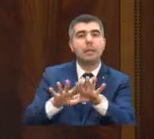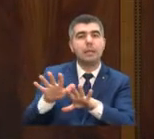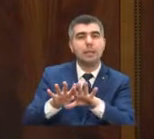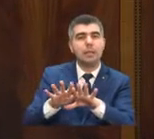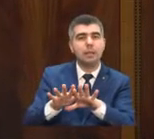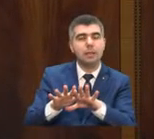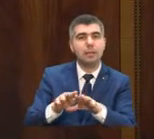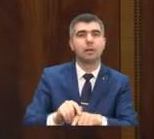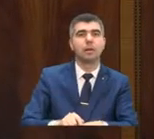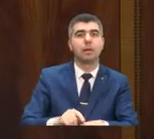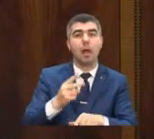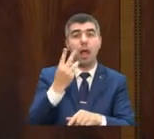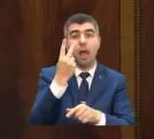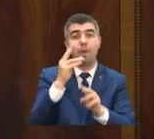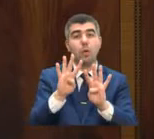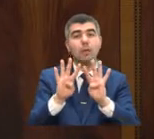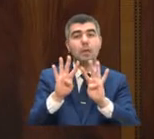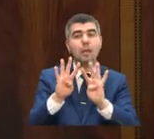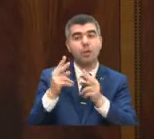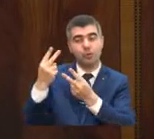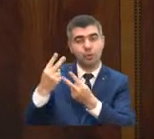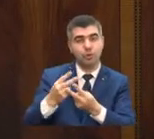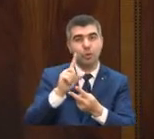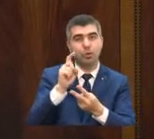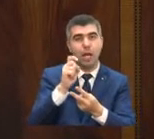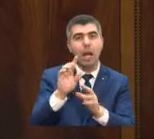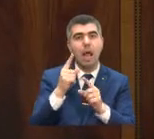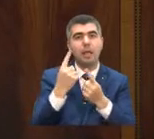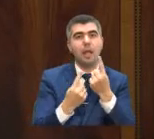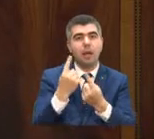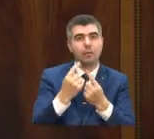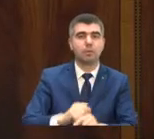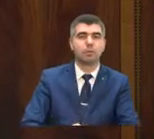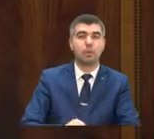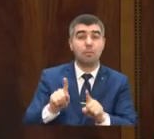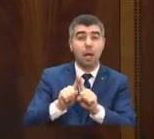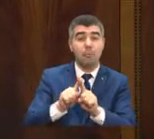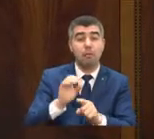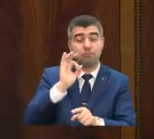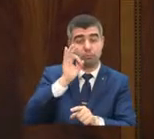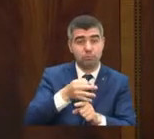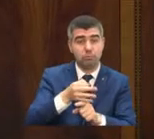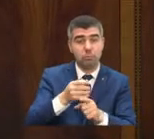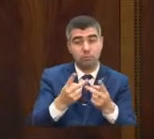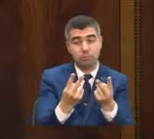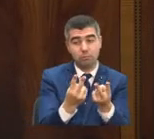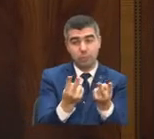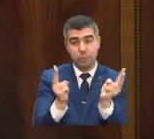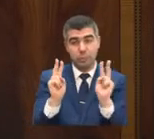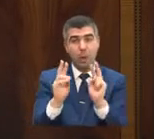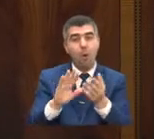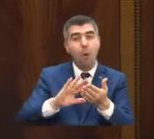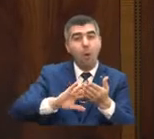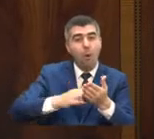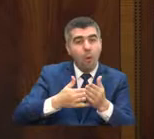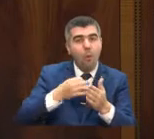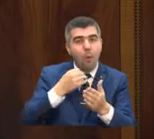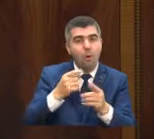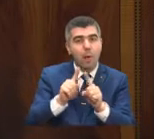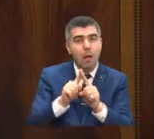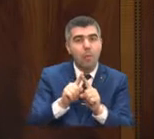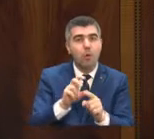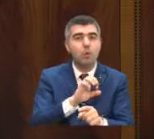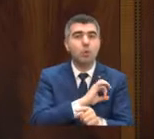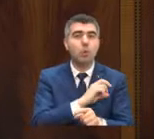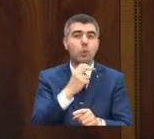8 دجنبر 2018. مباشرة بعد ذلك عملت المصالح المختصة على تأمين مكان الحادث وتغيير مسار اتجاه السياح،